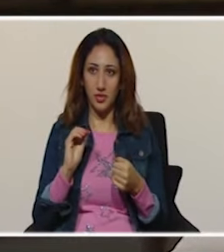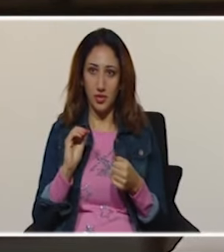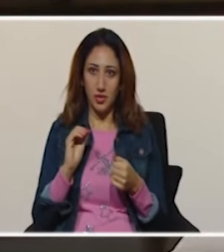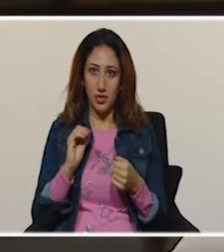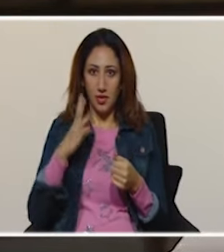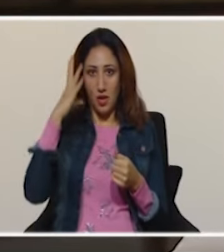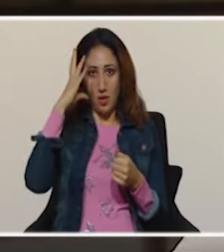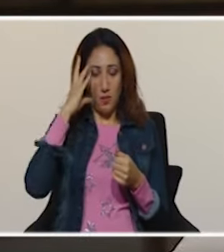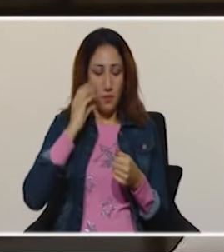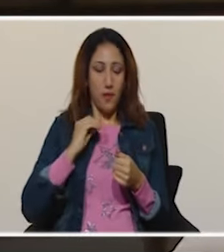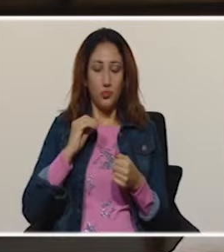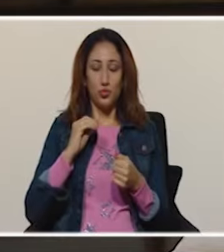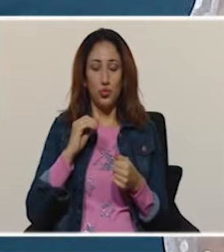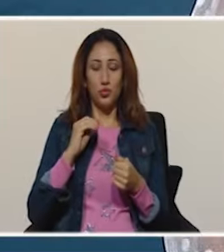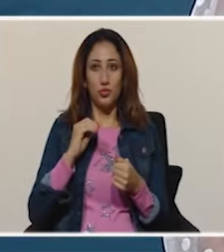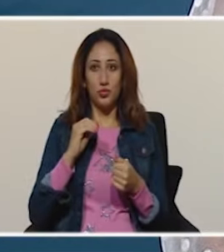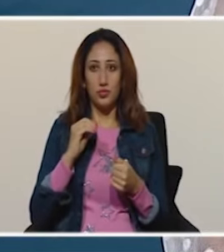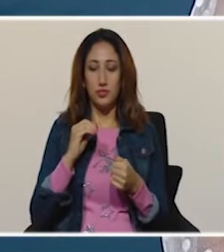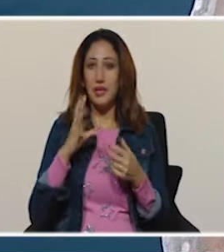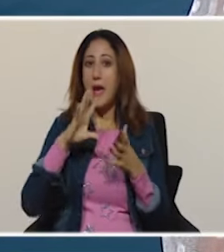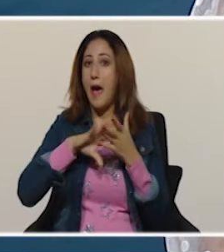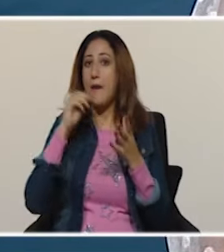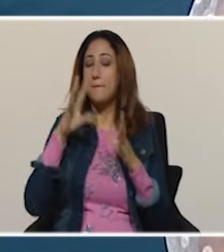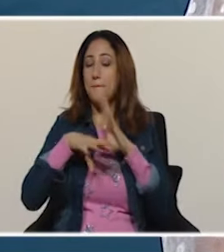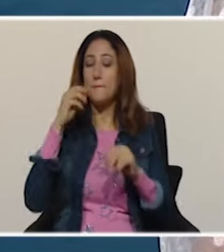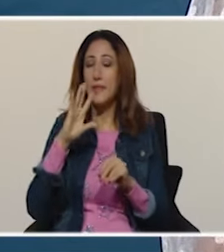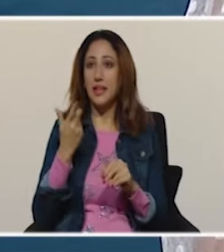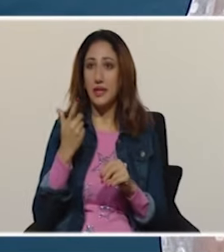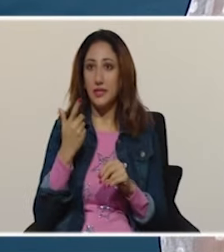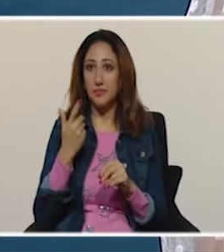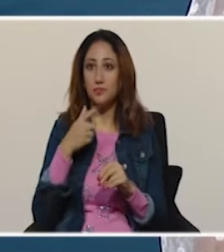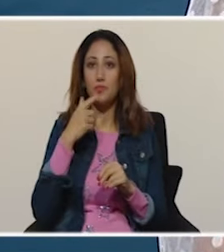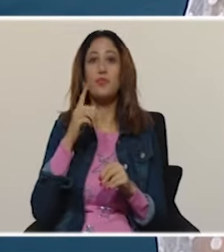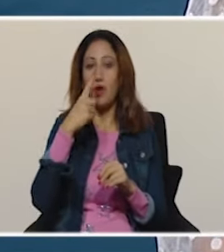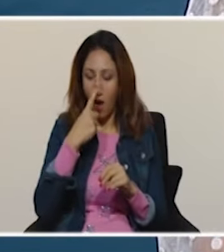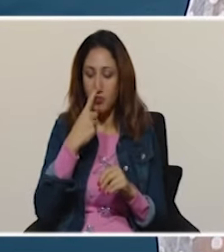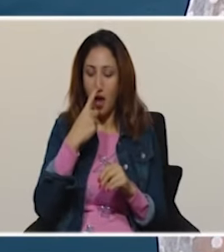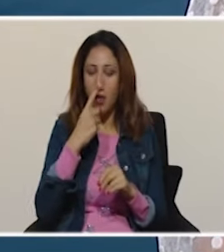طول، المفروض يعملوا إيه؟ حاجة بسيطة جدا، تقول حاضر ونعم لمراتك.